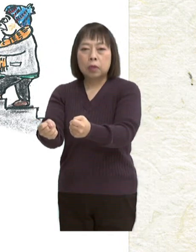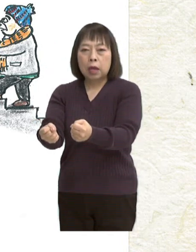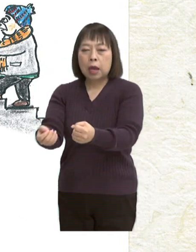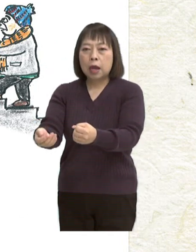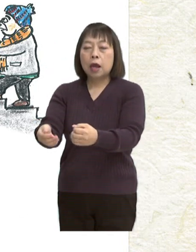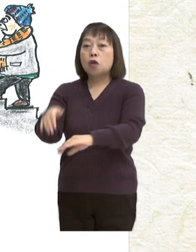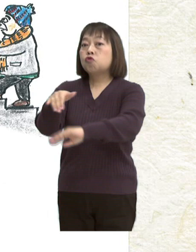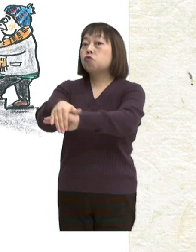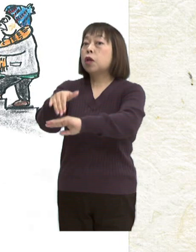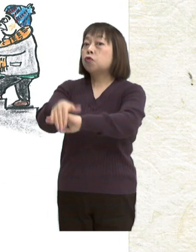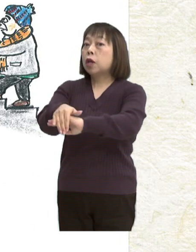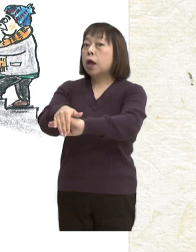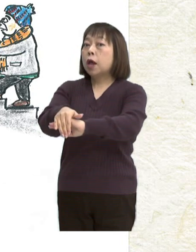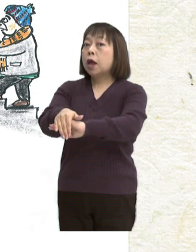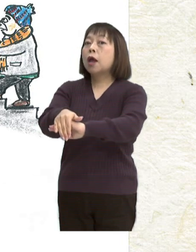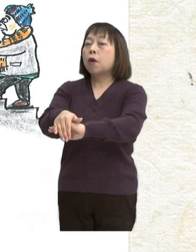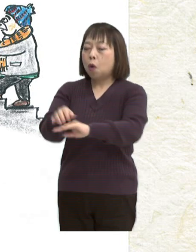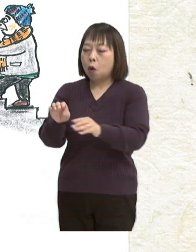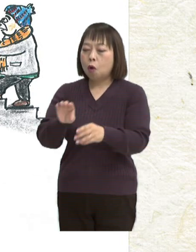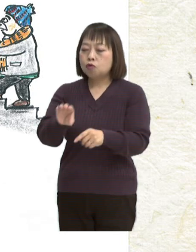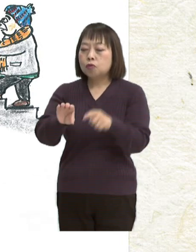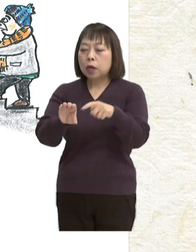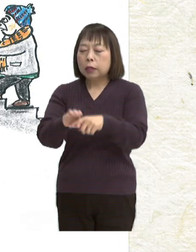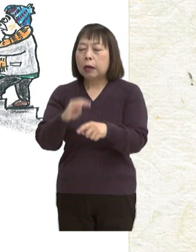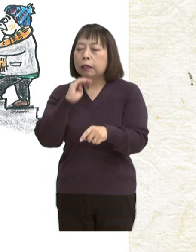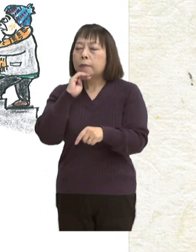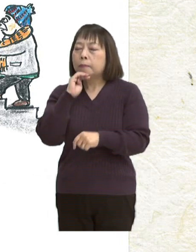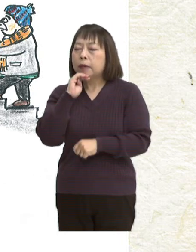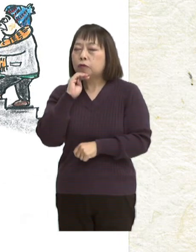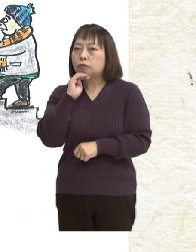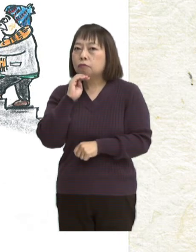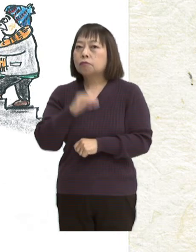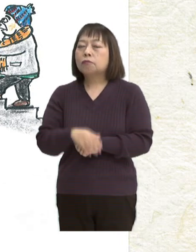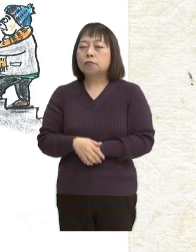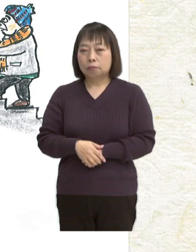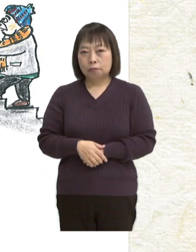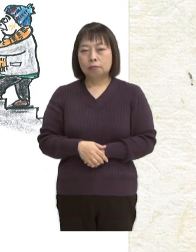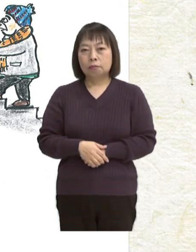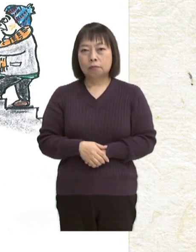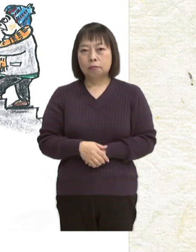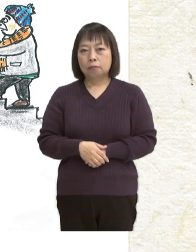診察順の受付開始を車の中で待ちます。